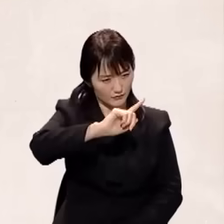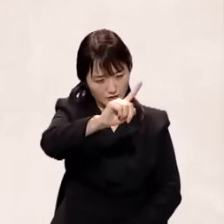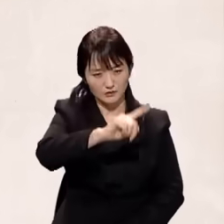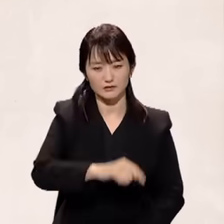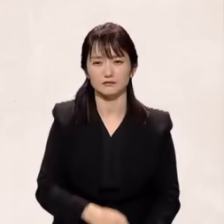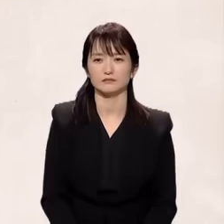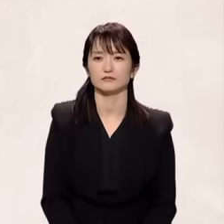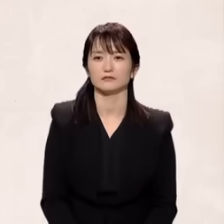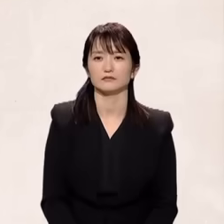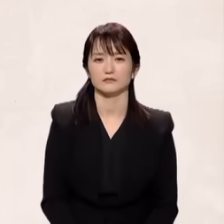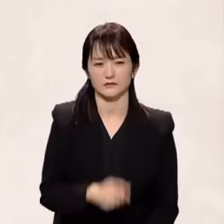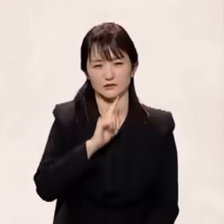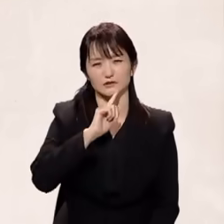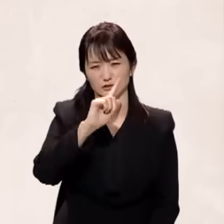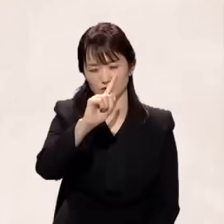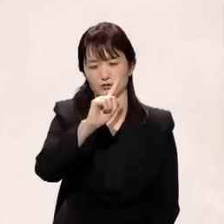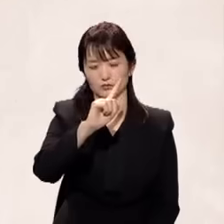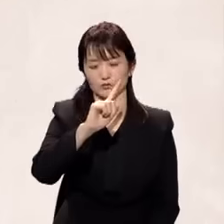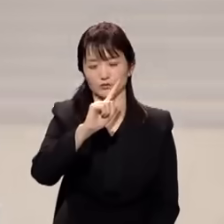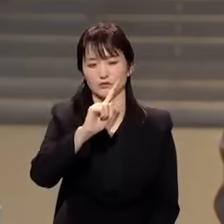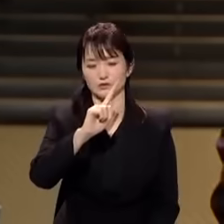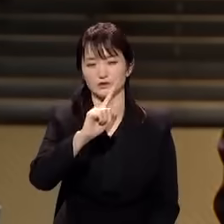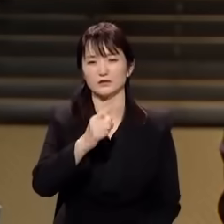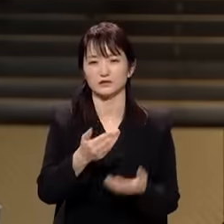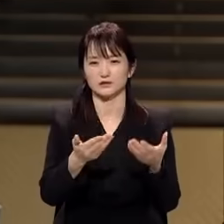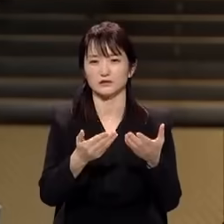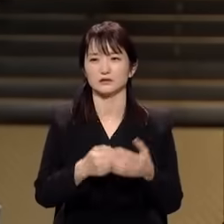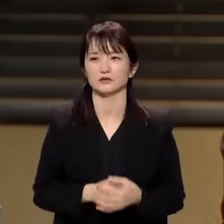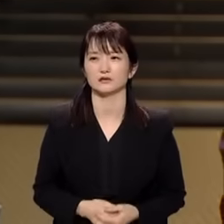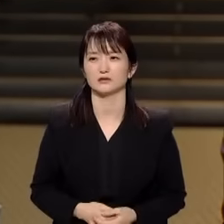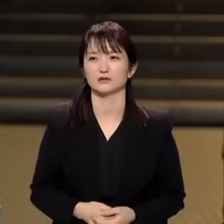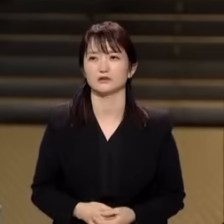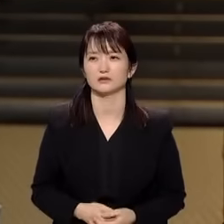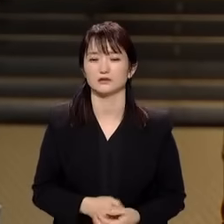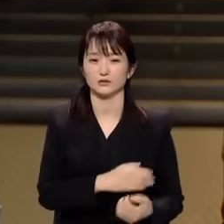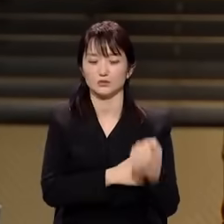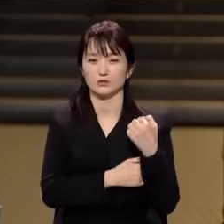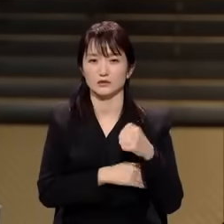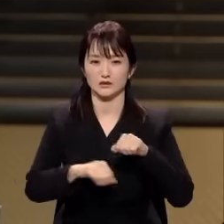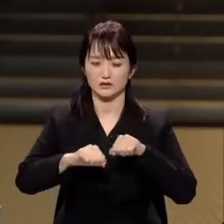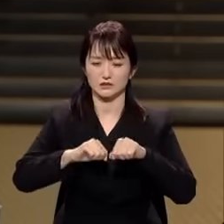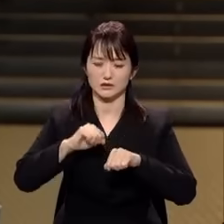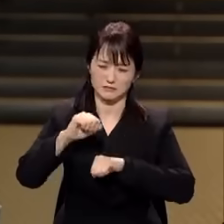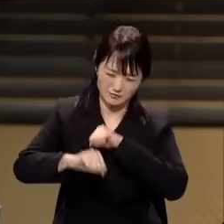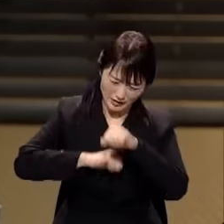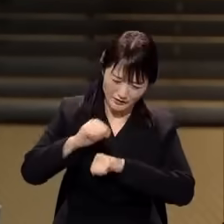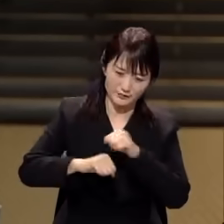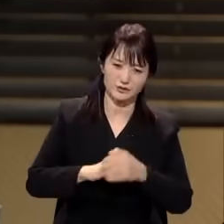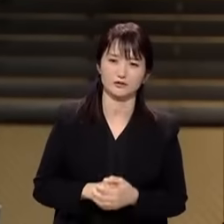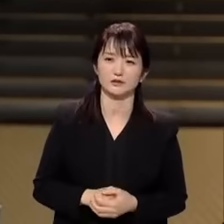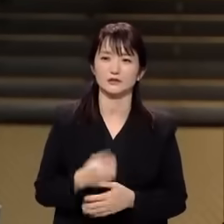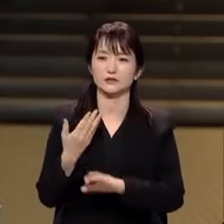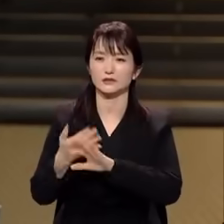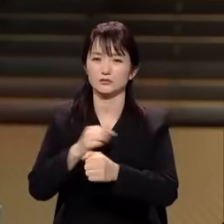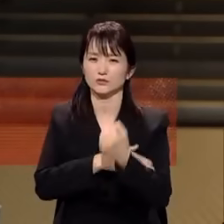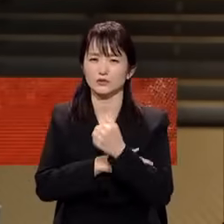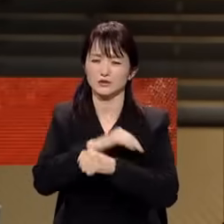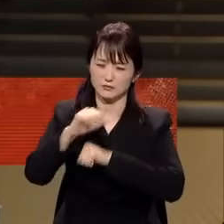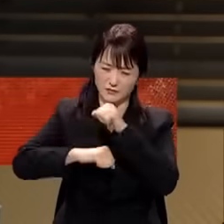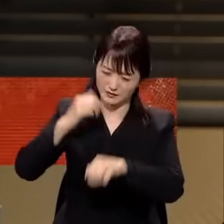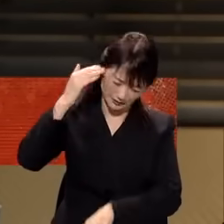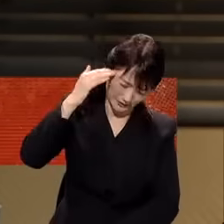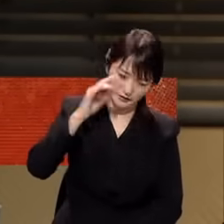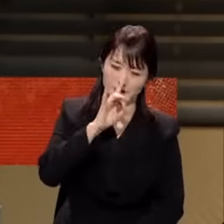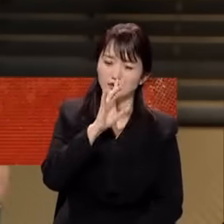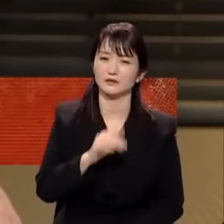당연히 신고당할 일입니다. 이건 어쨌건 범죄는 범죄니까. 권리행사 방해죄라고 해서 아무리 본인 거라도 다른 사람의 권리를 방해하면 안 되거든요. 그런데